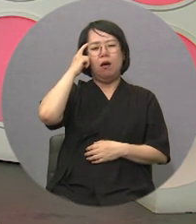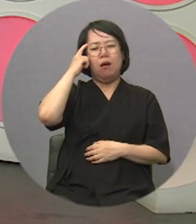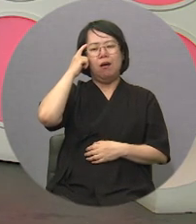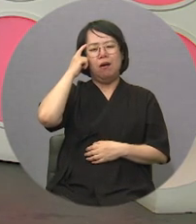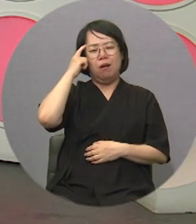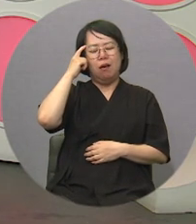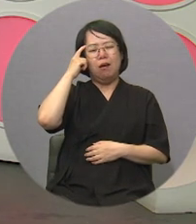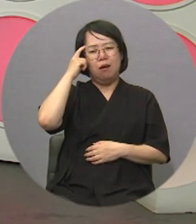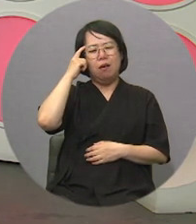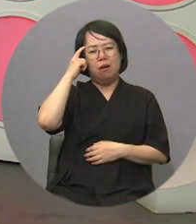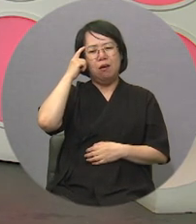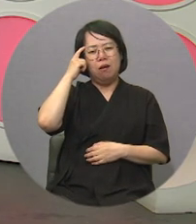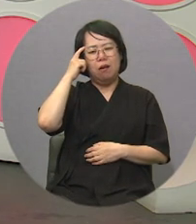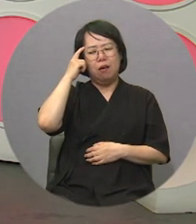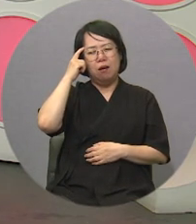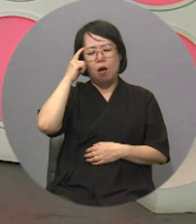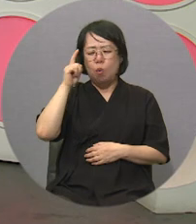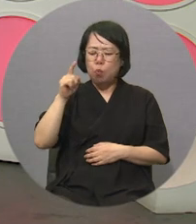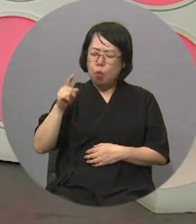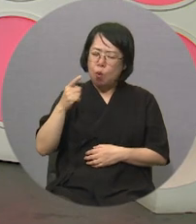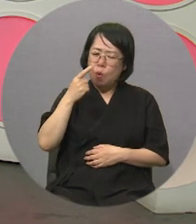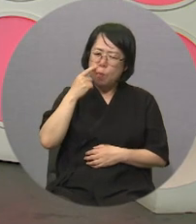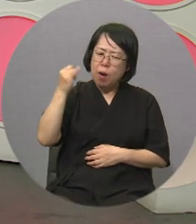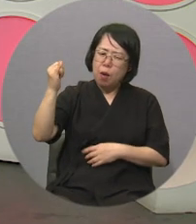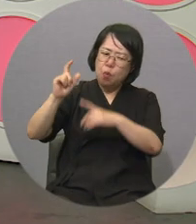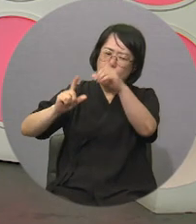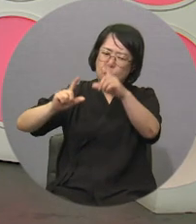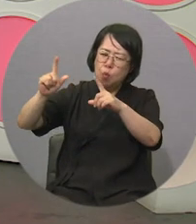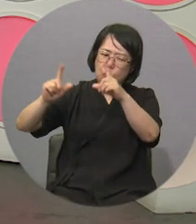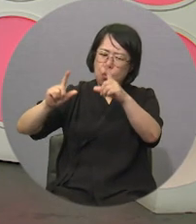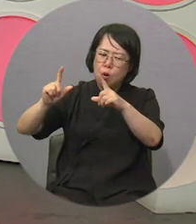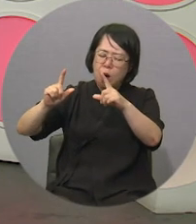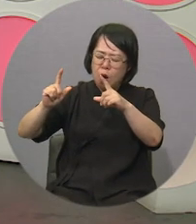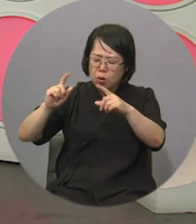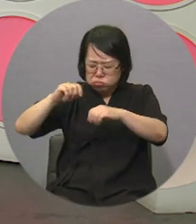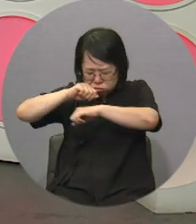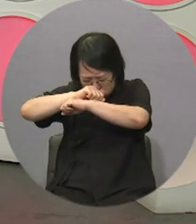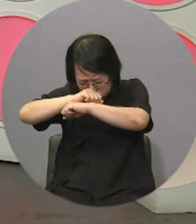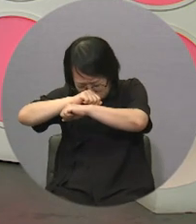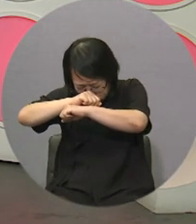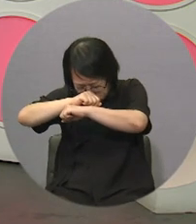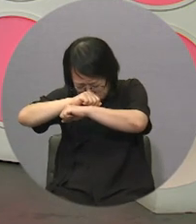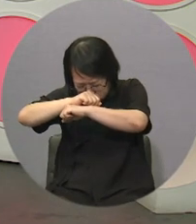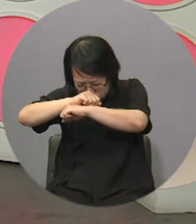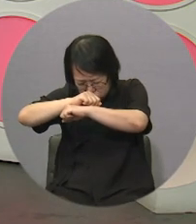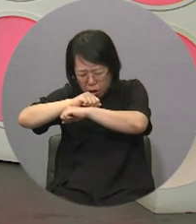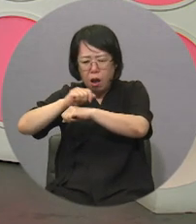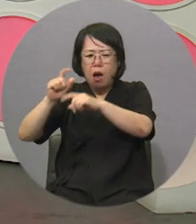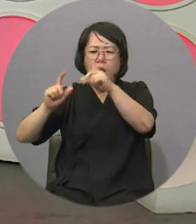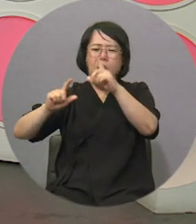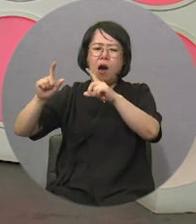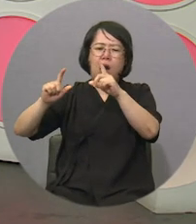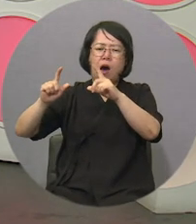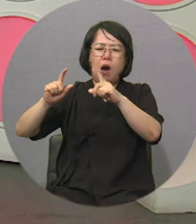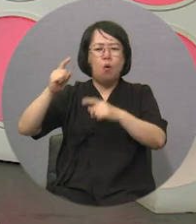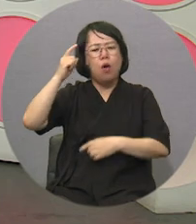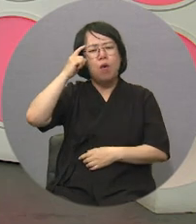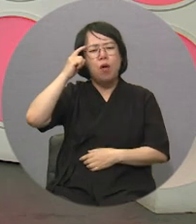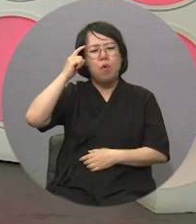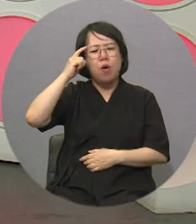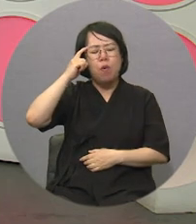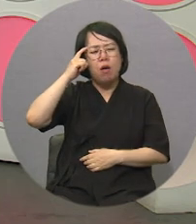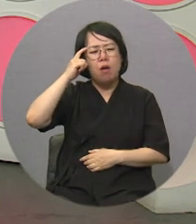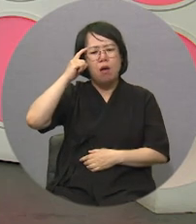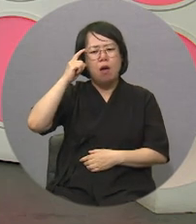대낮에 고개를 파묻고 흐느끼는 엄마의 모습을 통해 저는 그때 아빠의 외도를